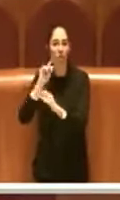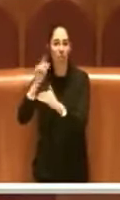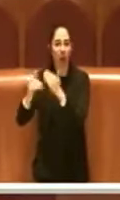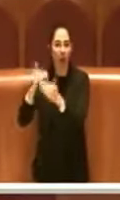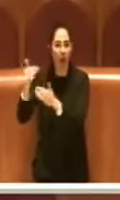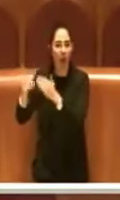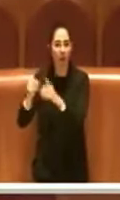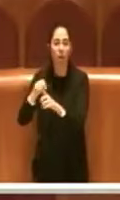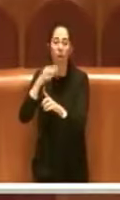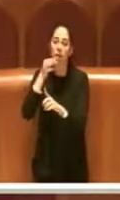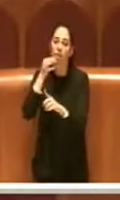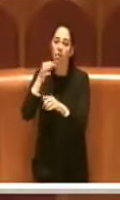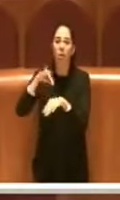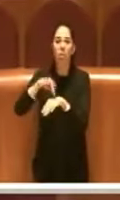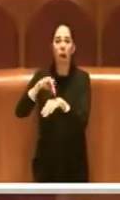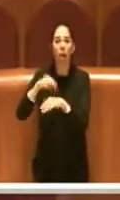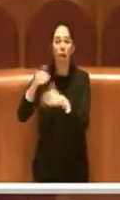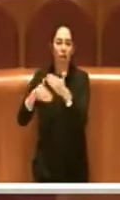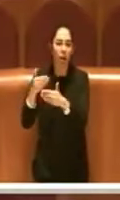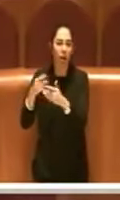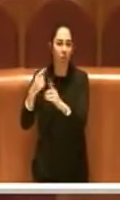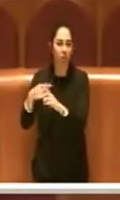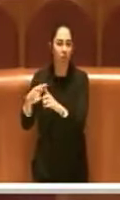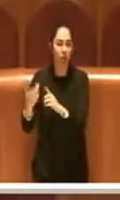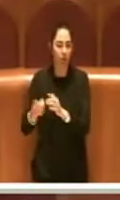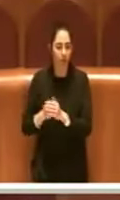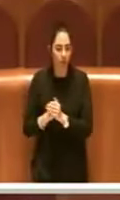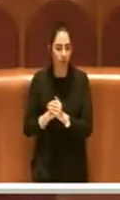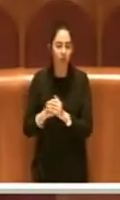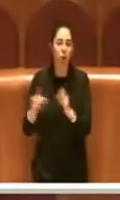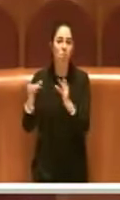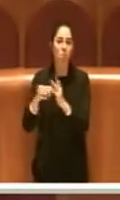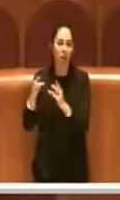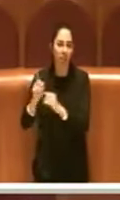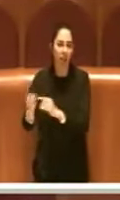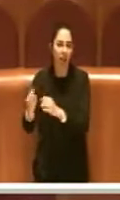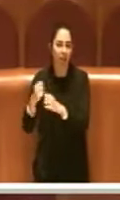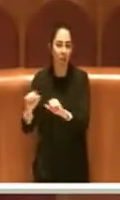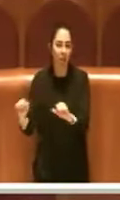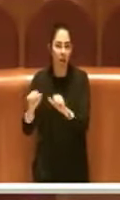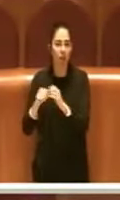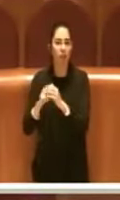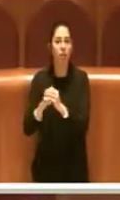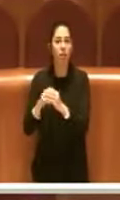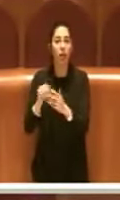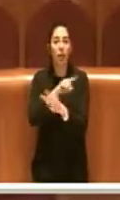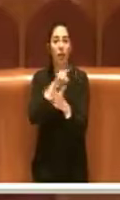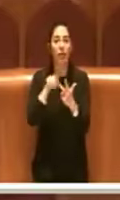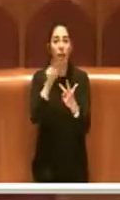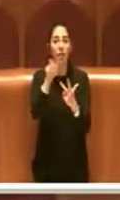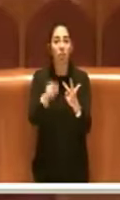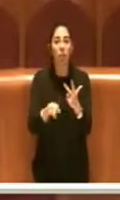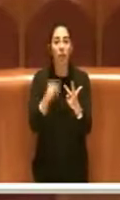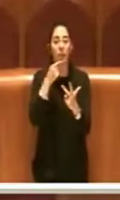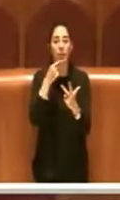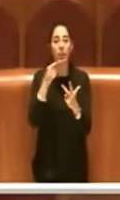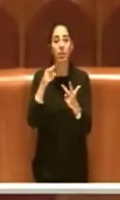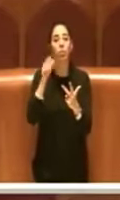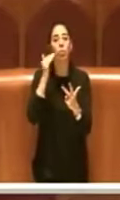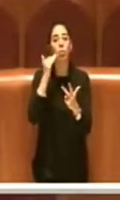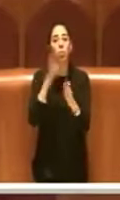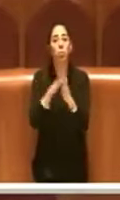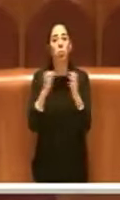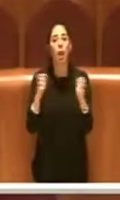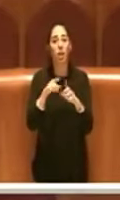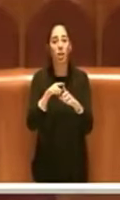ha avuto un decorso positivo, la moglie è in via di guarigione e la terza persona è un imprenditore che era stato